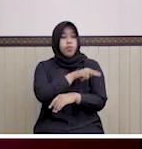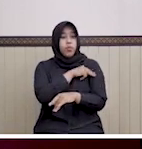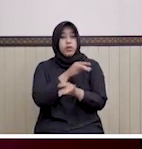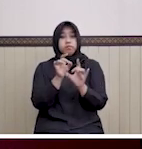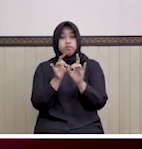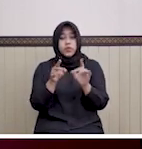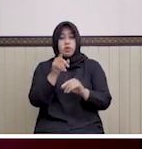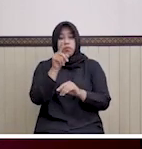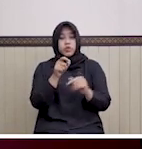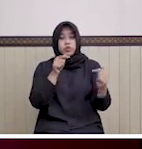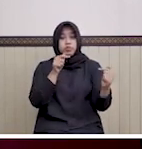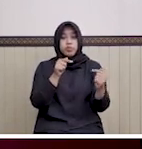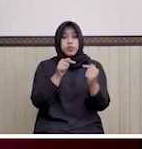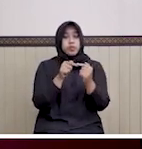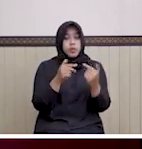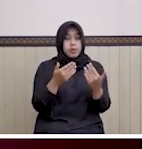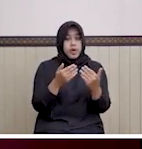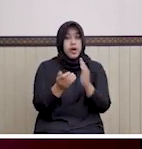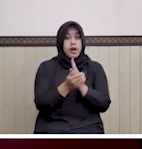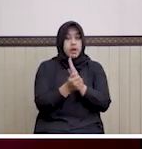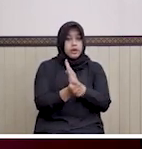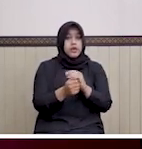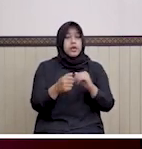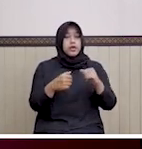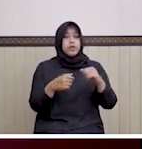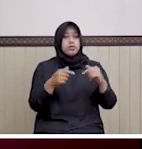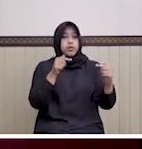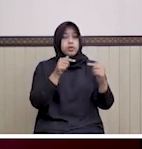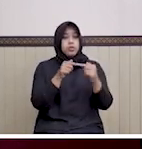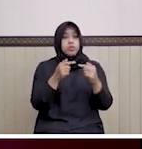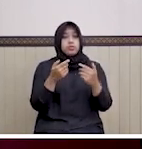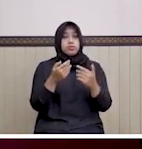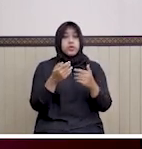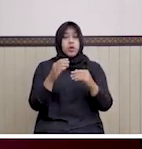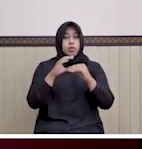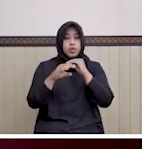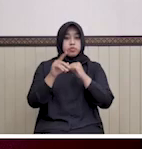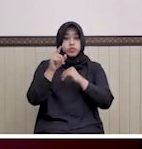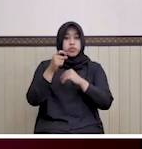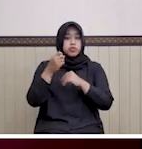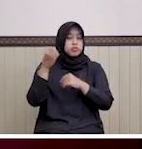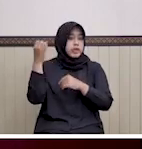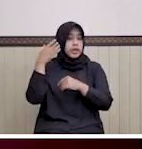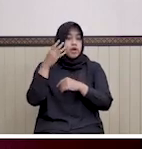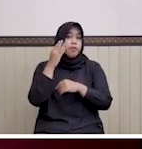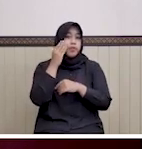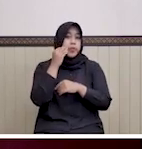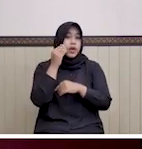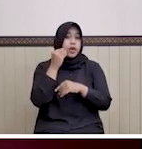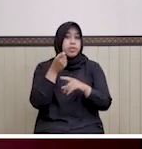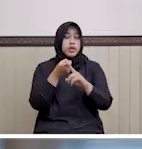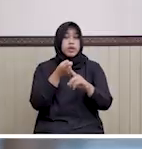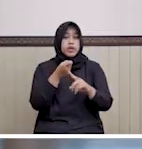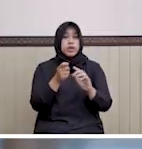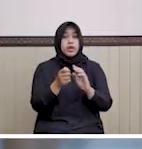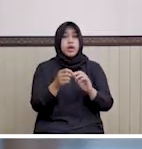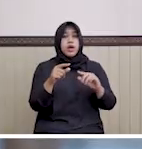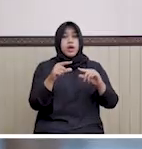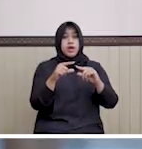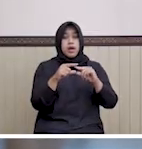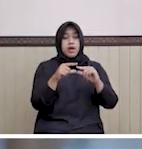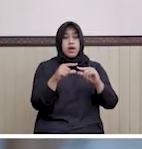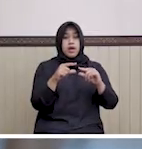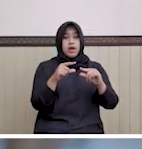menjembatani ahli-ahli real menjembatani komunikasi mungkin kita juga perlu mendengarkan penggantian Mbak ah Liza